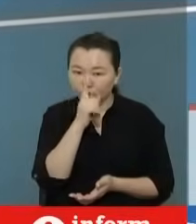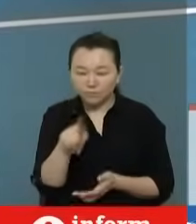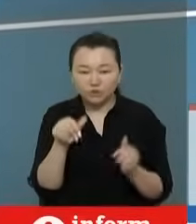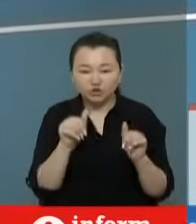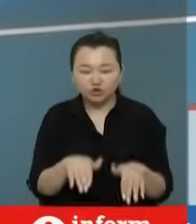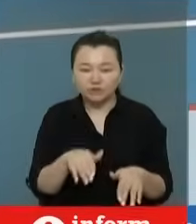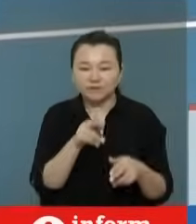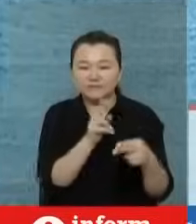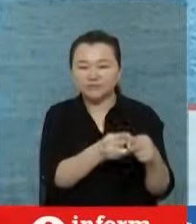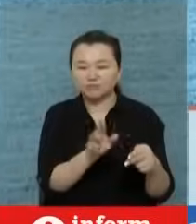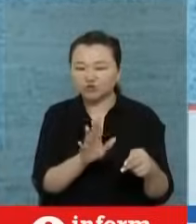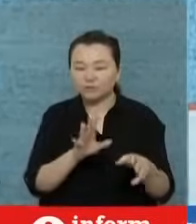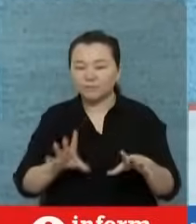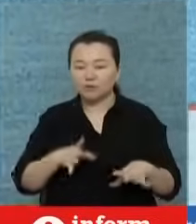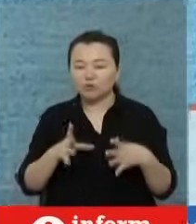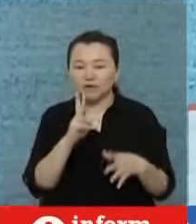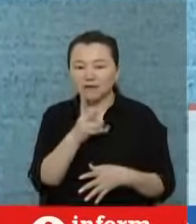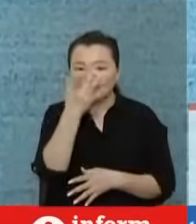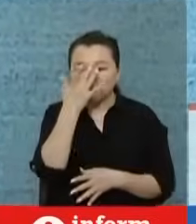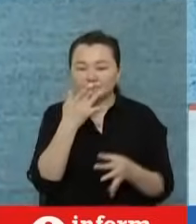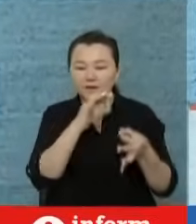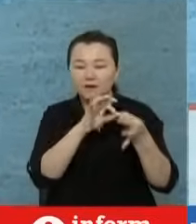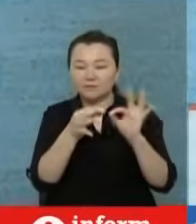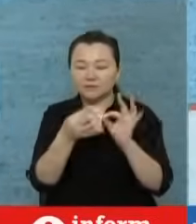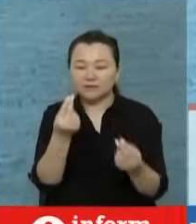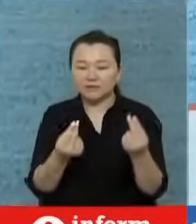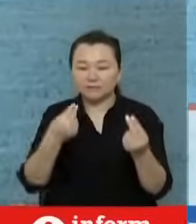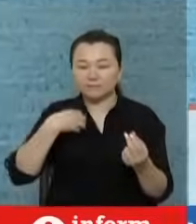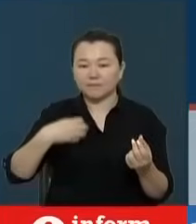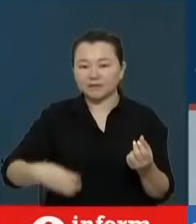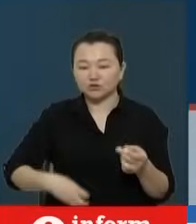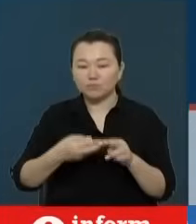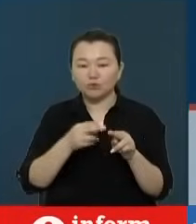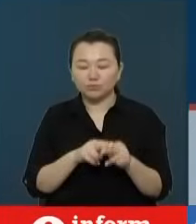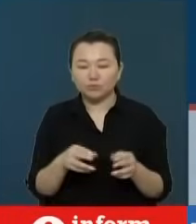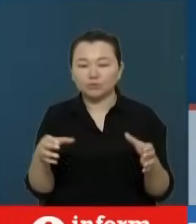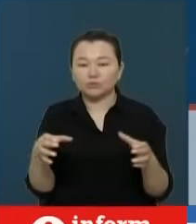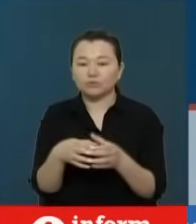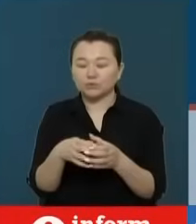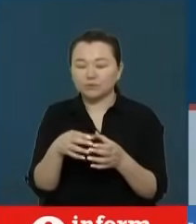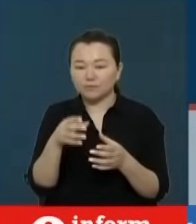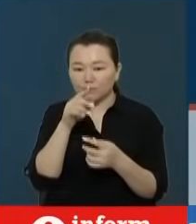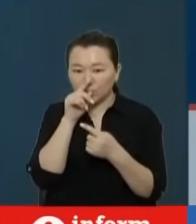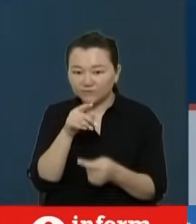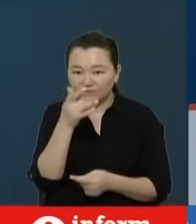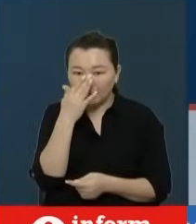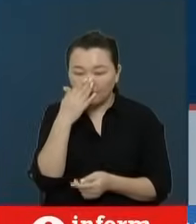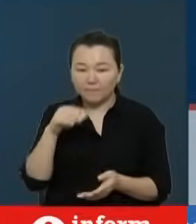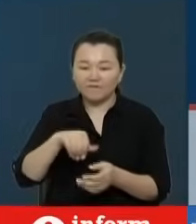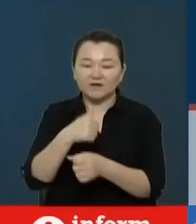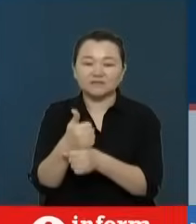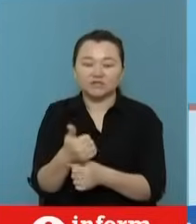не прерывать ее подготовку к летним Олимпийским играм в Париже. Поэтому сборную Казахстана против японок возглавит